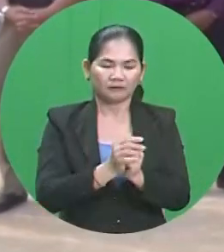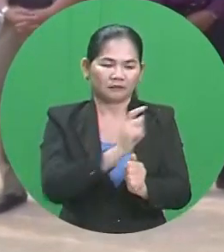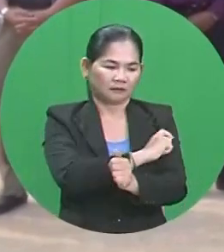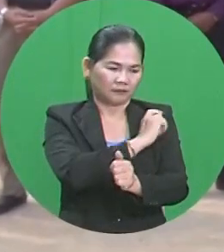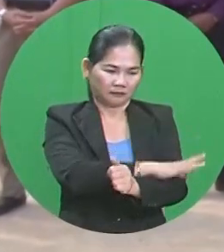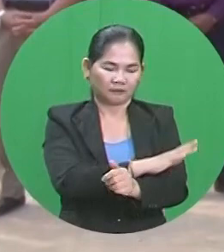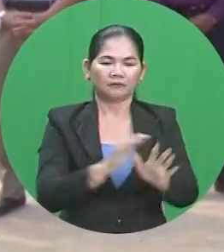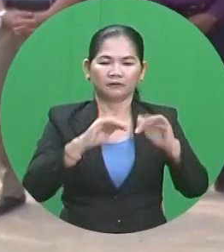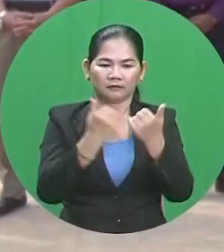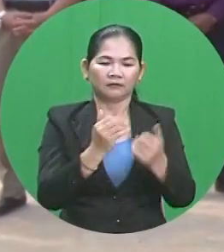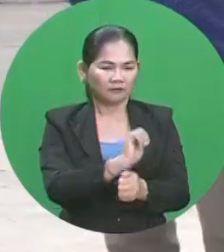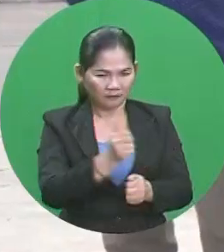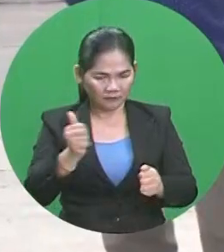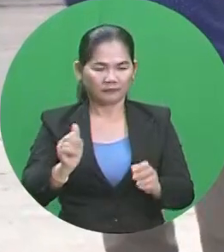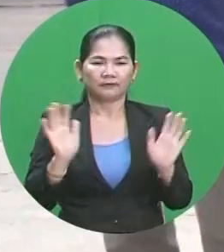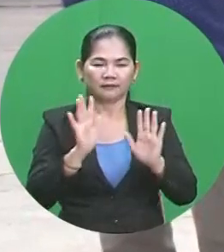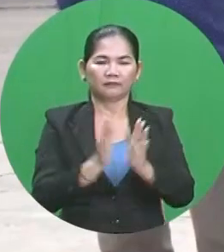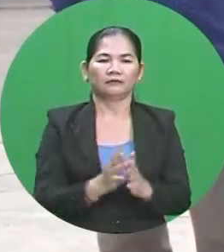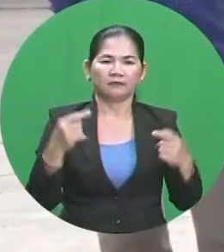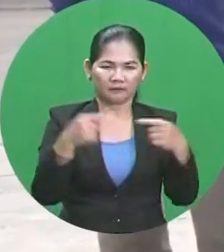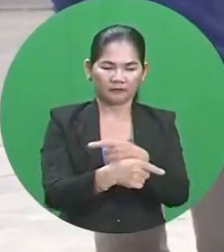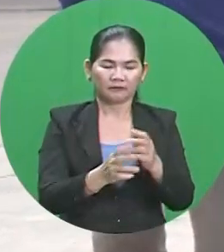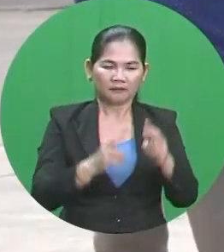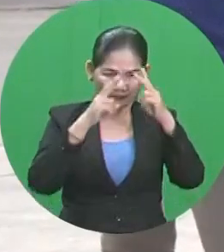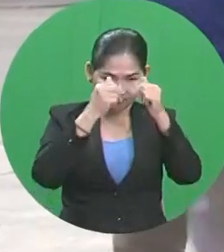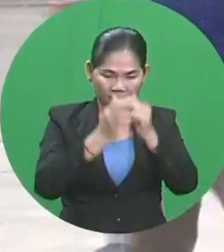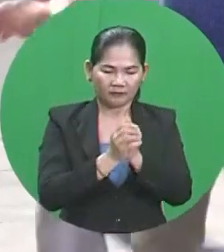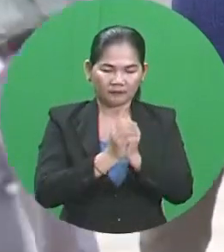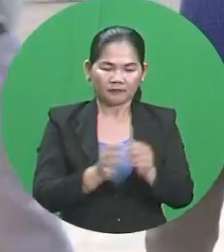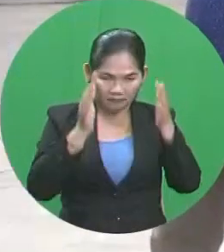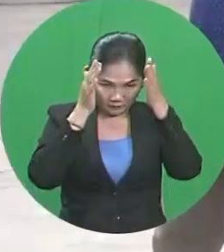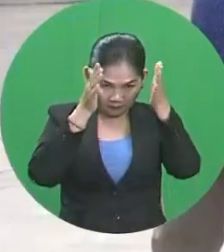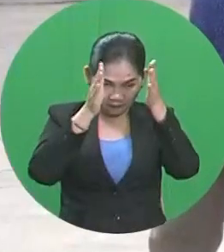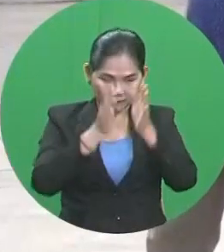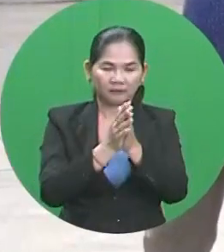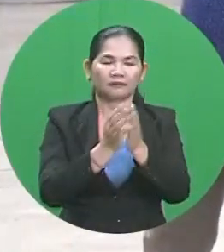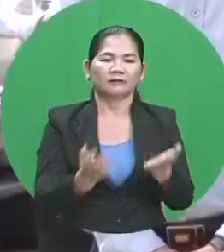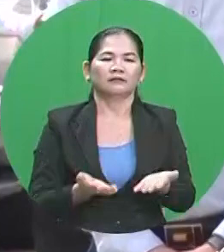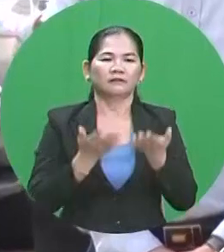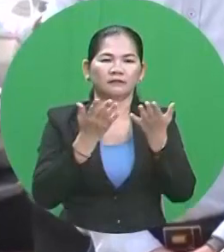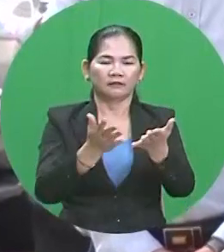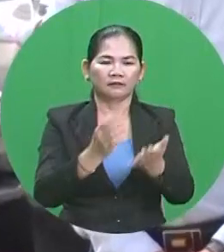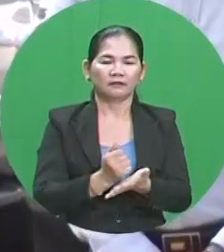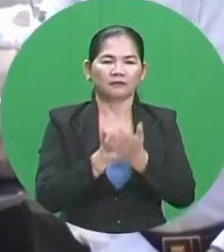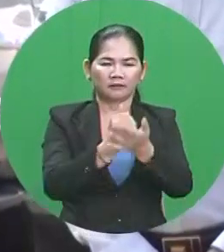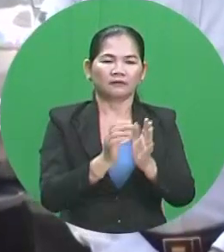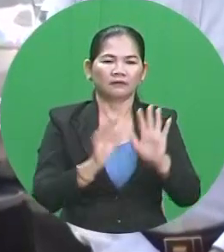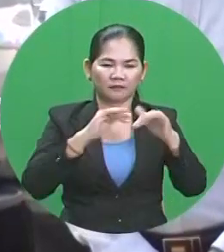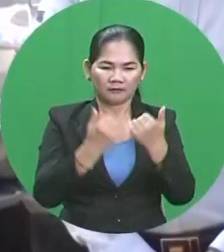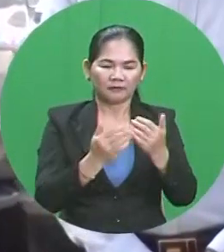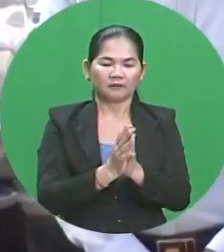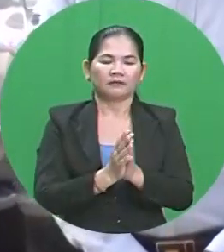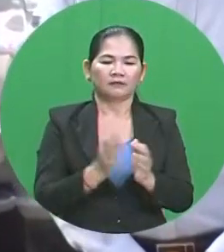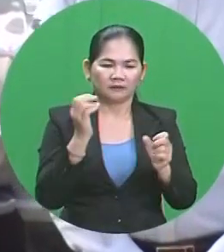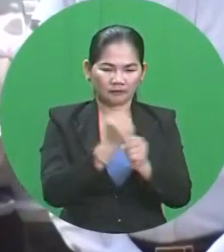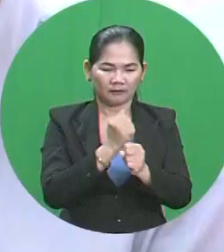ងចំពោះសាសនាដទៃនោះឡើយទៅទៅវិញសម្ដេចតែងបានយកចិត្តទុកដាក់ផ្ដល់កម្លាំងចិត្តគ្រប់គ្រងដល់គ្រប់សាសនាក្នុង